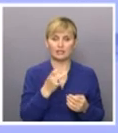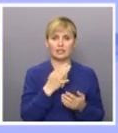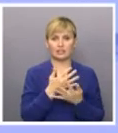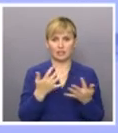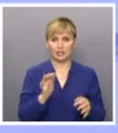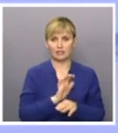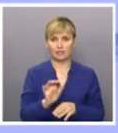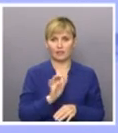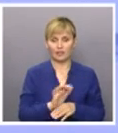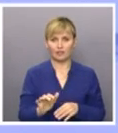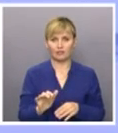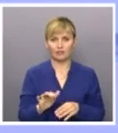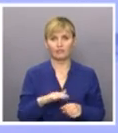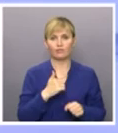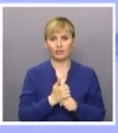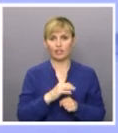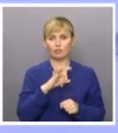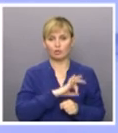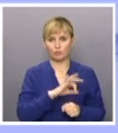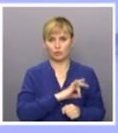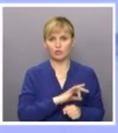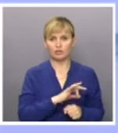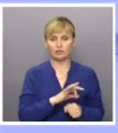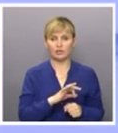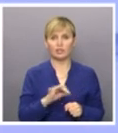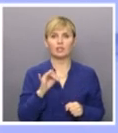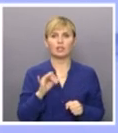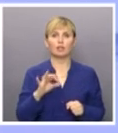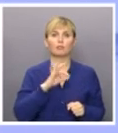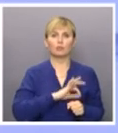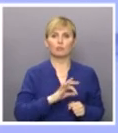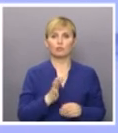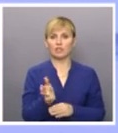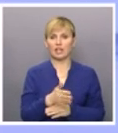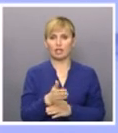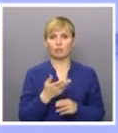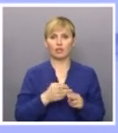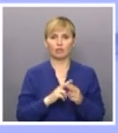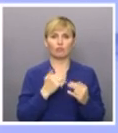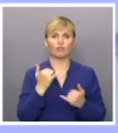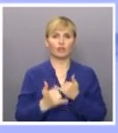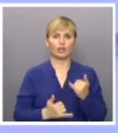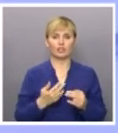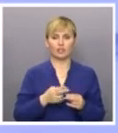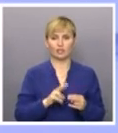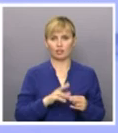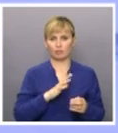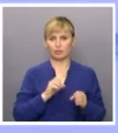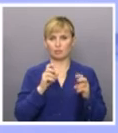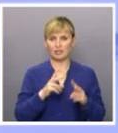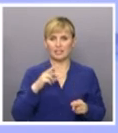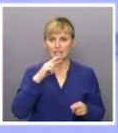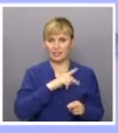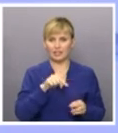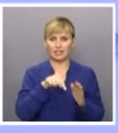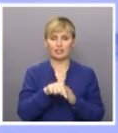озерно-товарных рыбоводных хозяйств, ну, в основном преимущественно в Северном Казахстане. И преимущественно рыбы, которые выращивали, это был карп и растительноядные рыбы. Белая